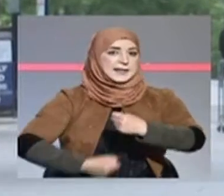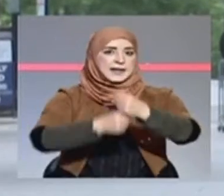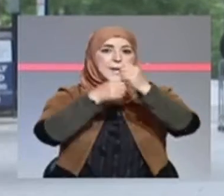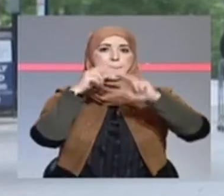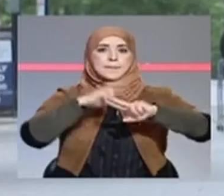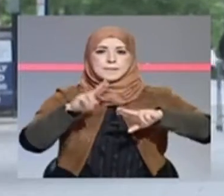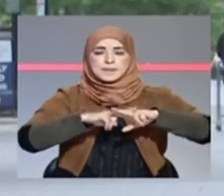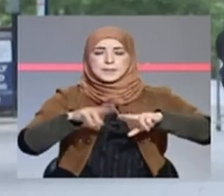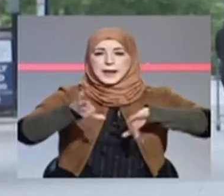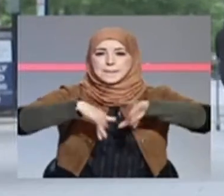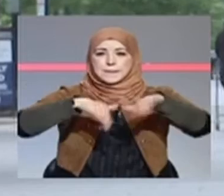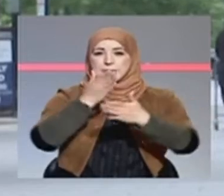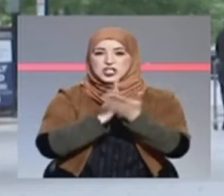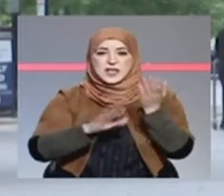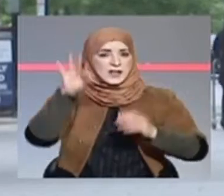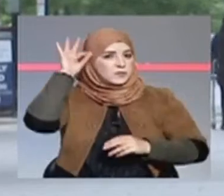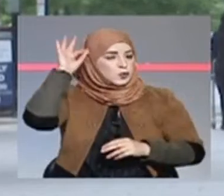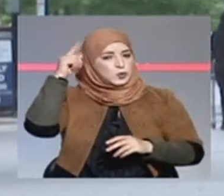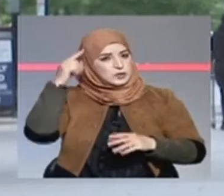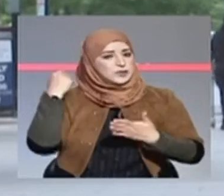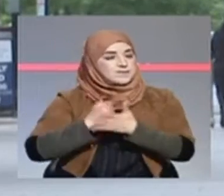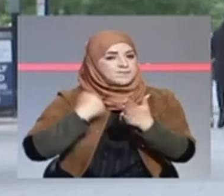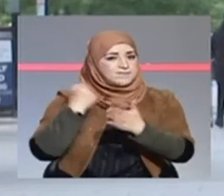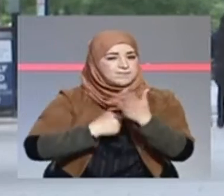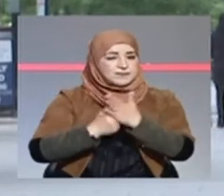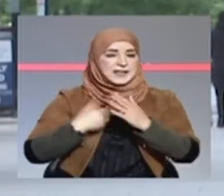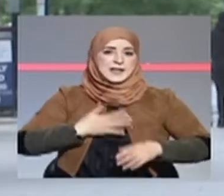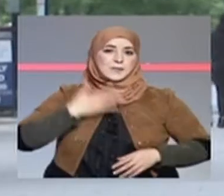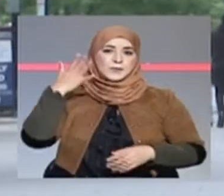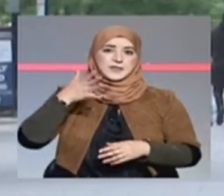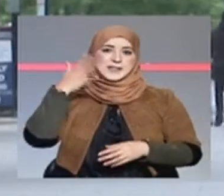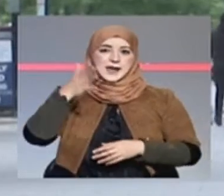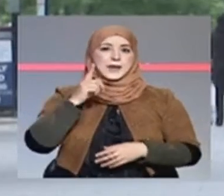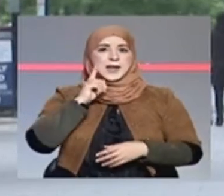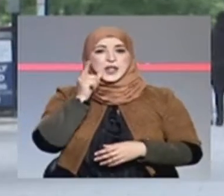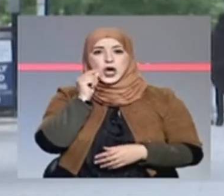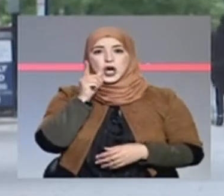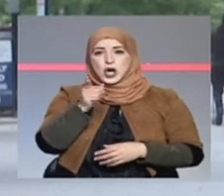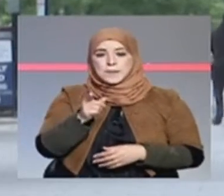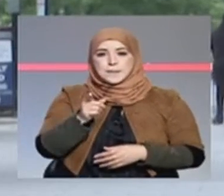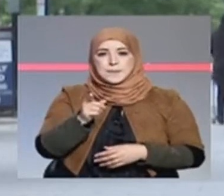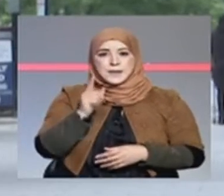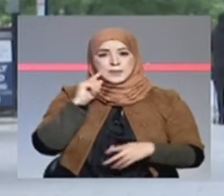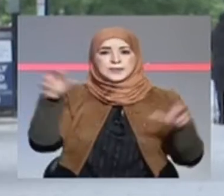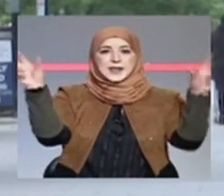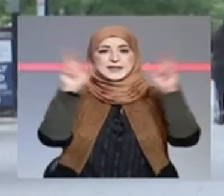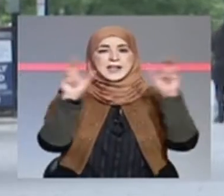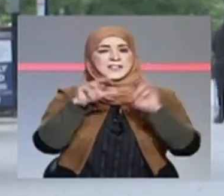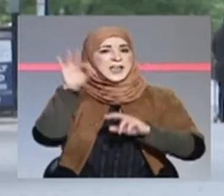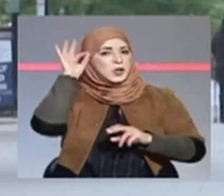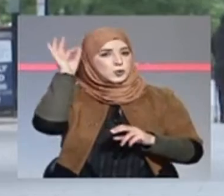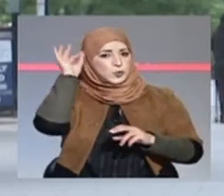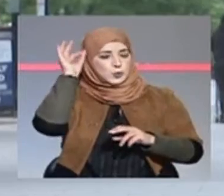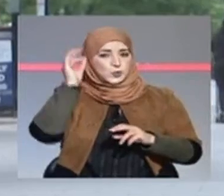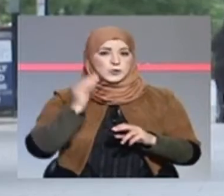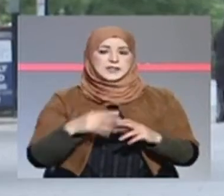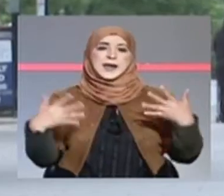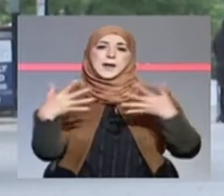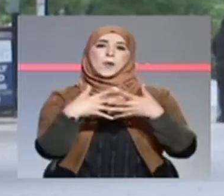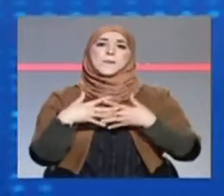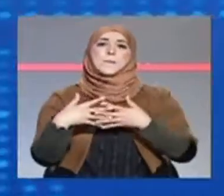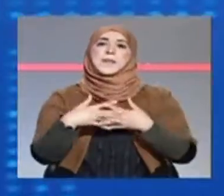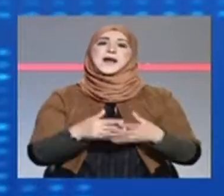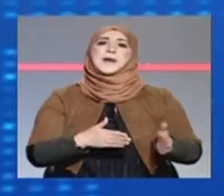التحتيه فيها لمواجهه تحديات المستقبل يعني ال برودي التلفزه التونسيه واشنطن